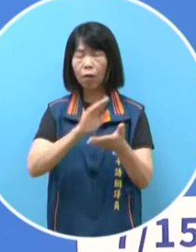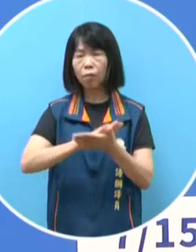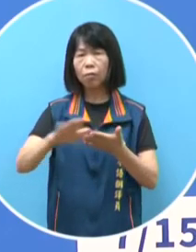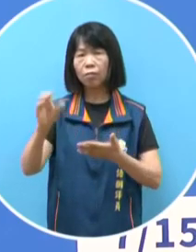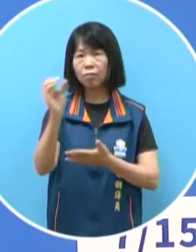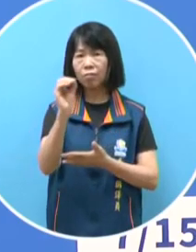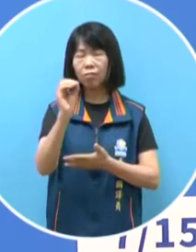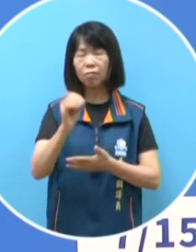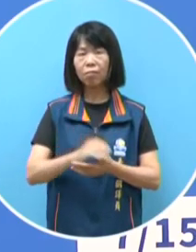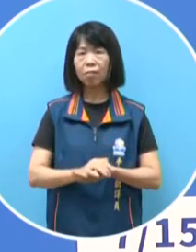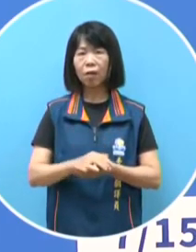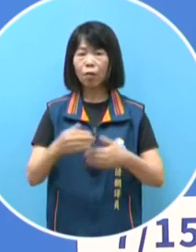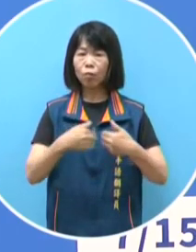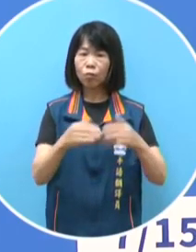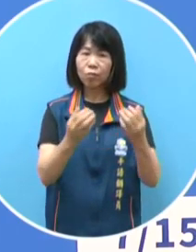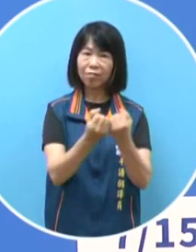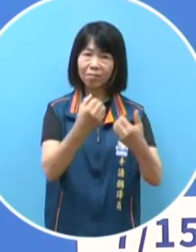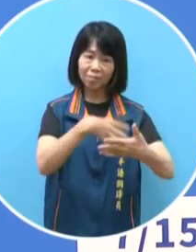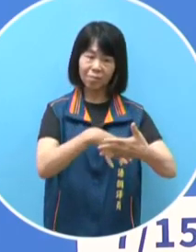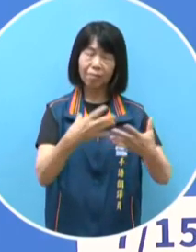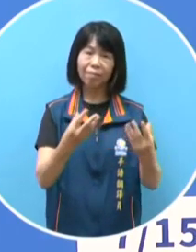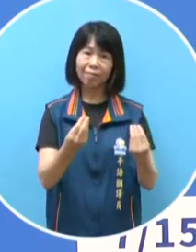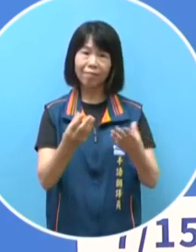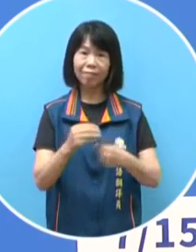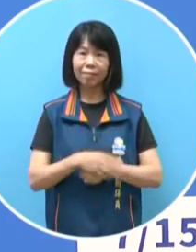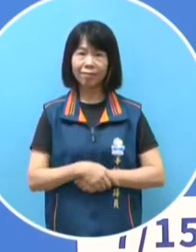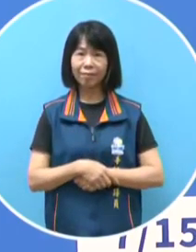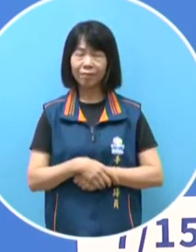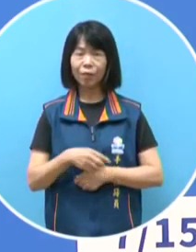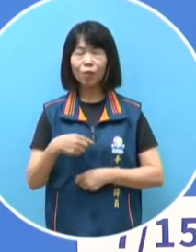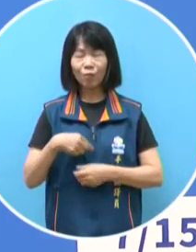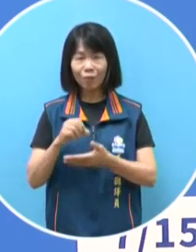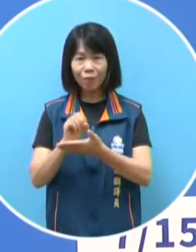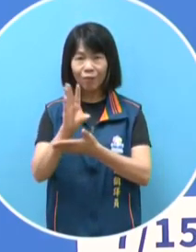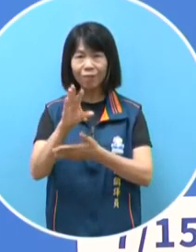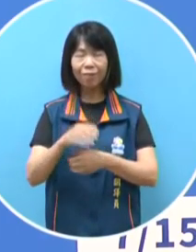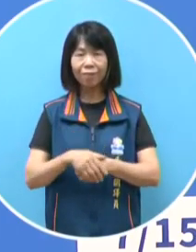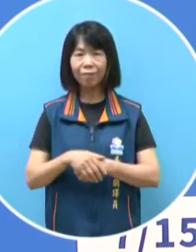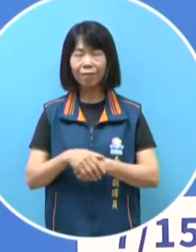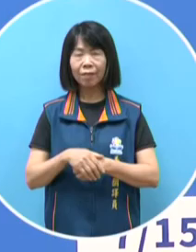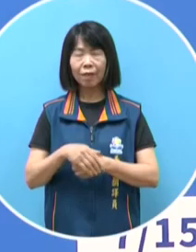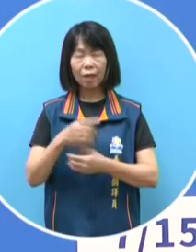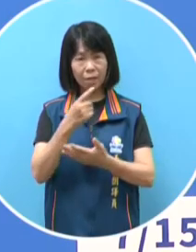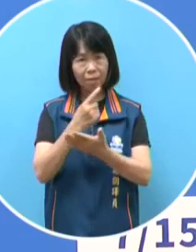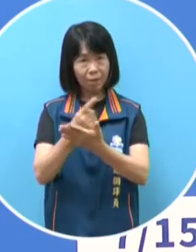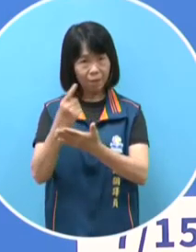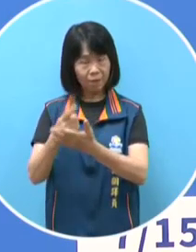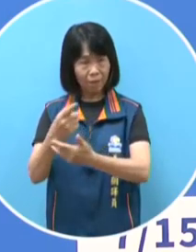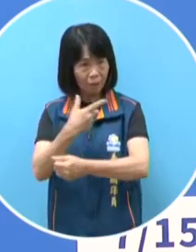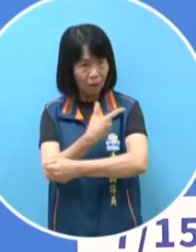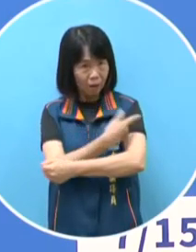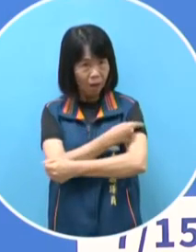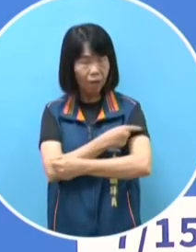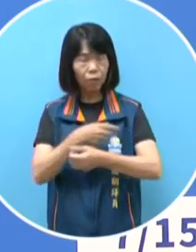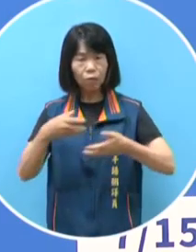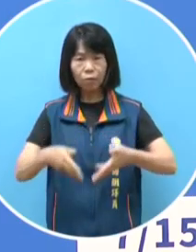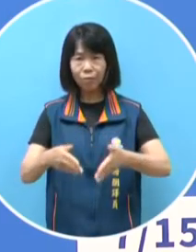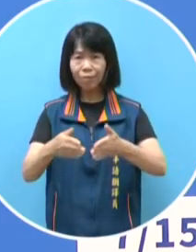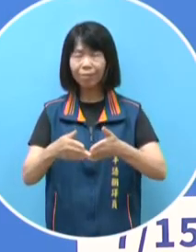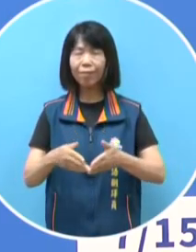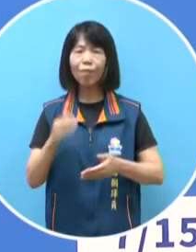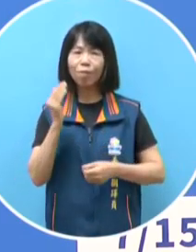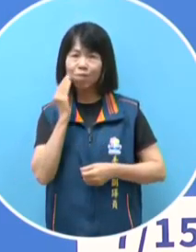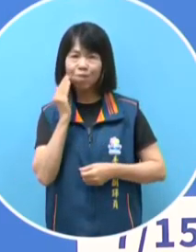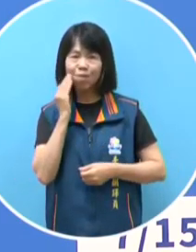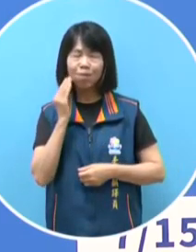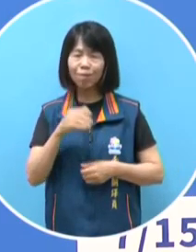就没有莫德纳了。所以在这里真为要跟大家报告，我们每一针都非常的重要，而且每一针